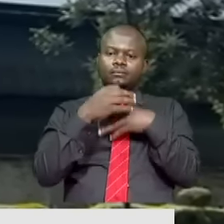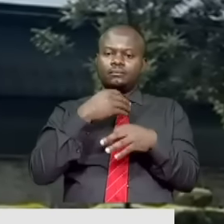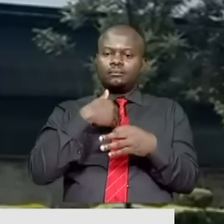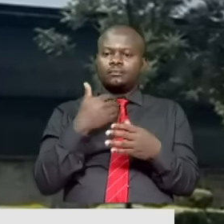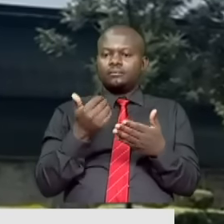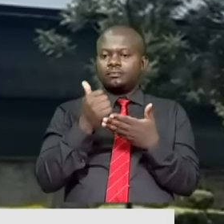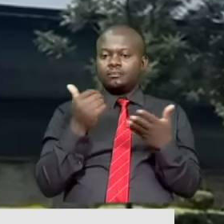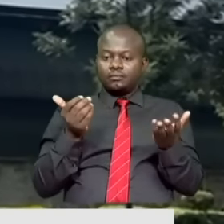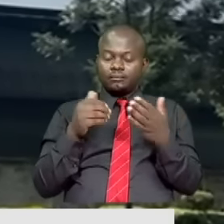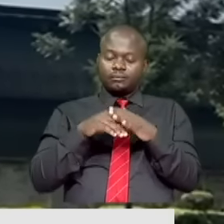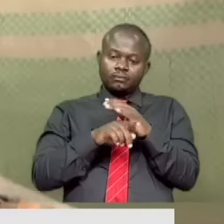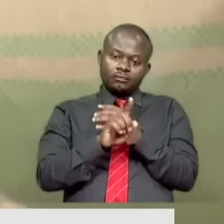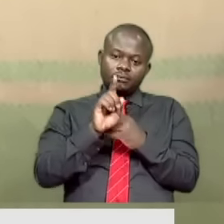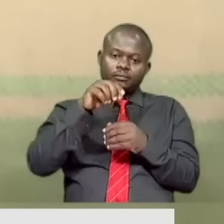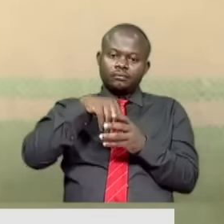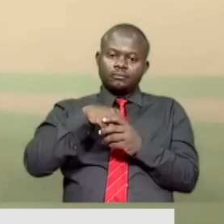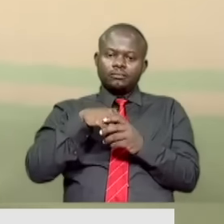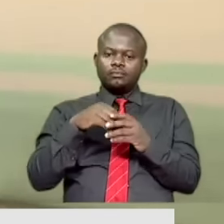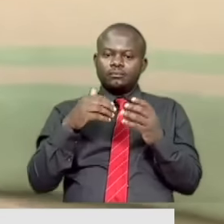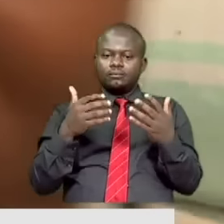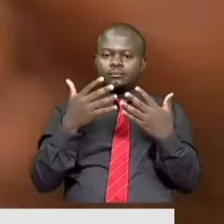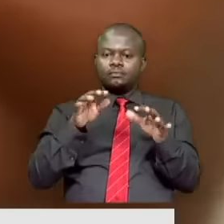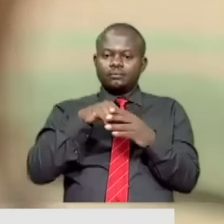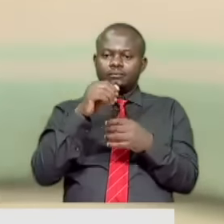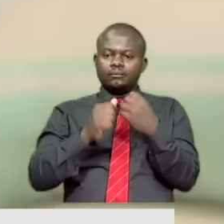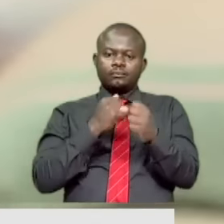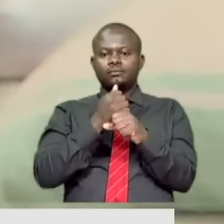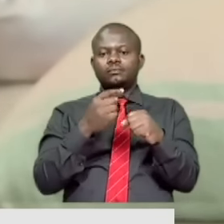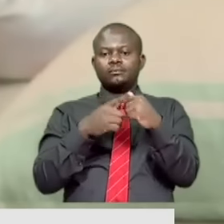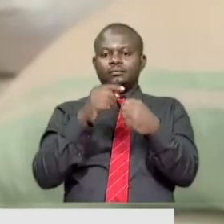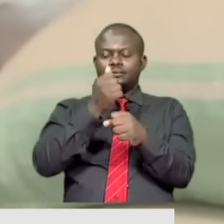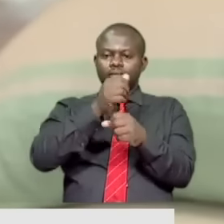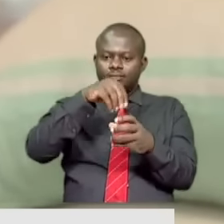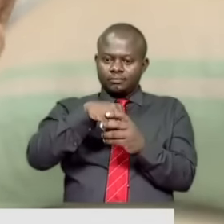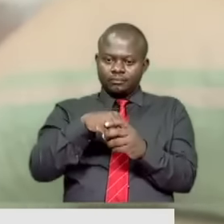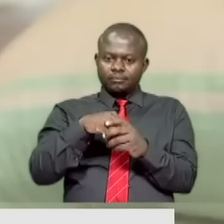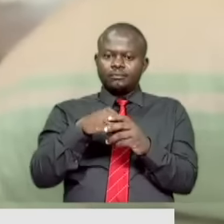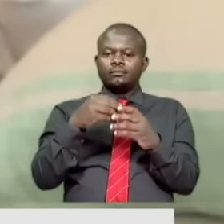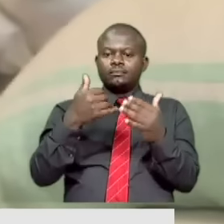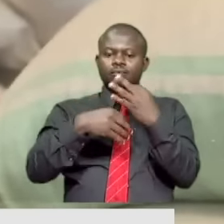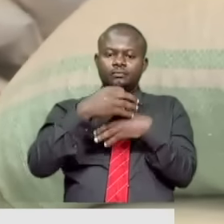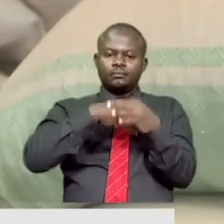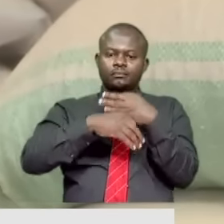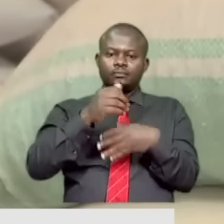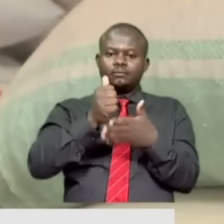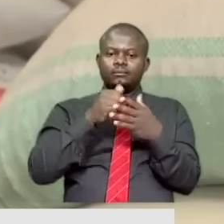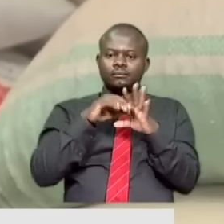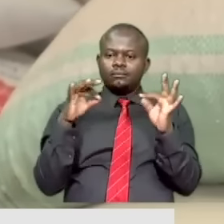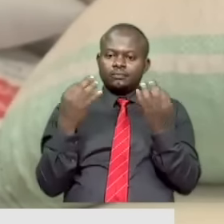nuko narwinjiyemo maze mu imyaka 6 nkoramo. Uruganda cyo rumariye runongiye